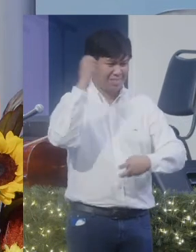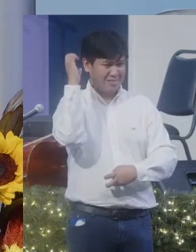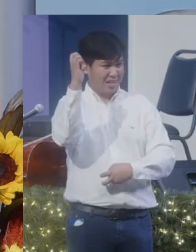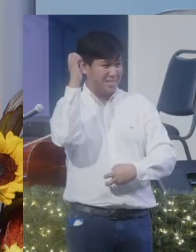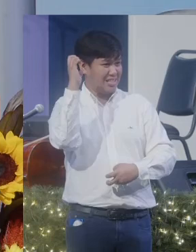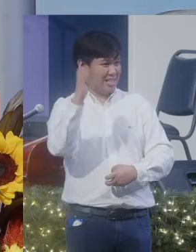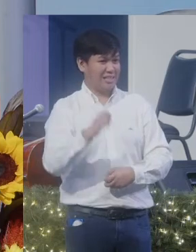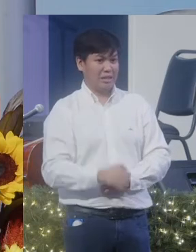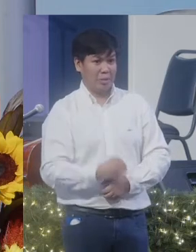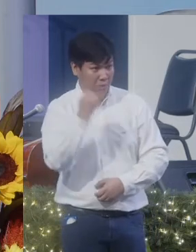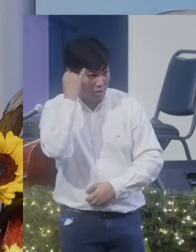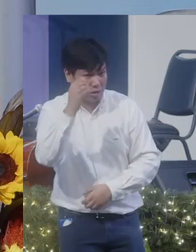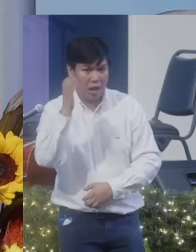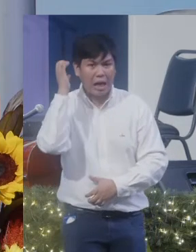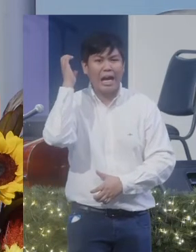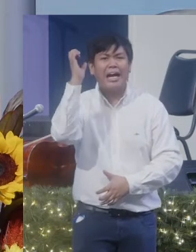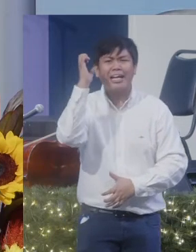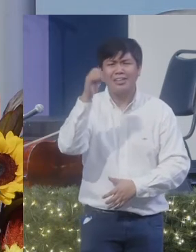mag-evangelize.